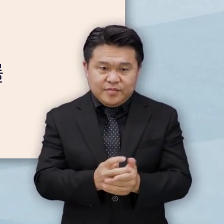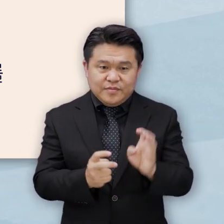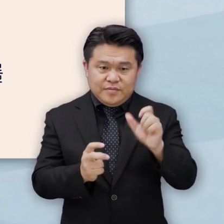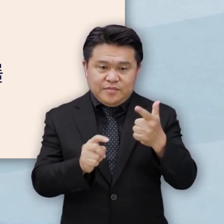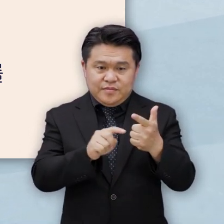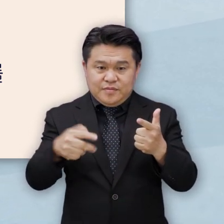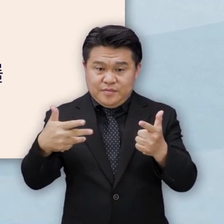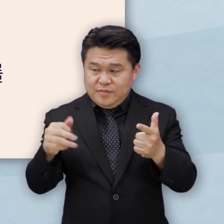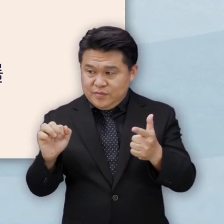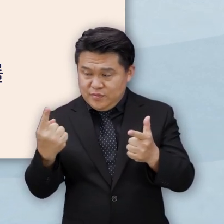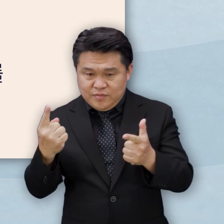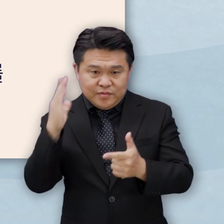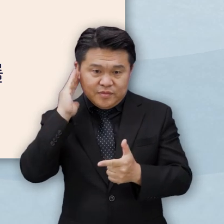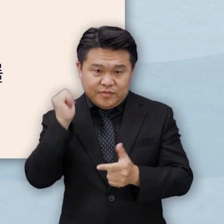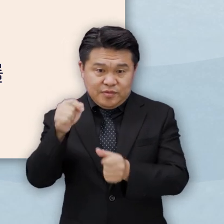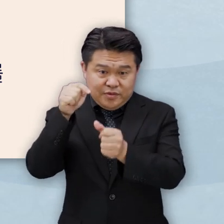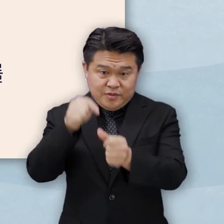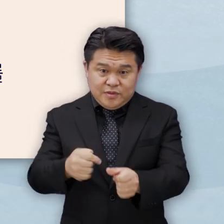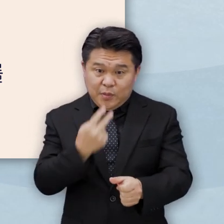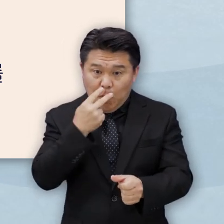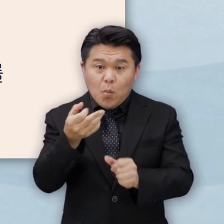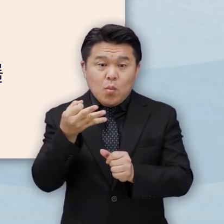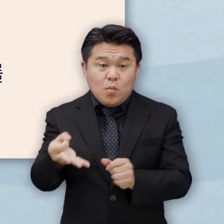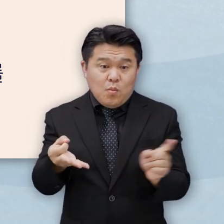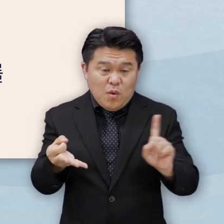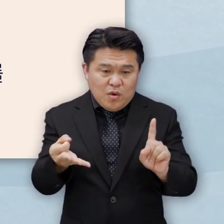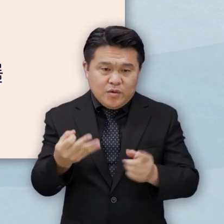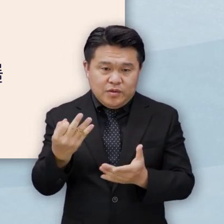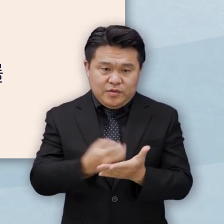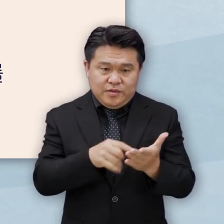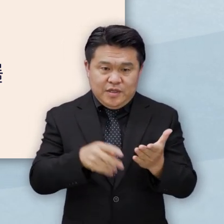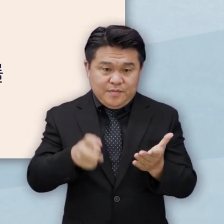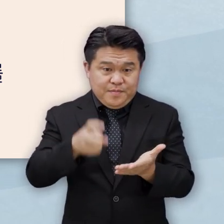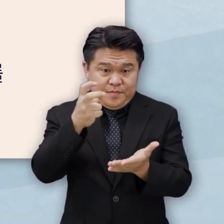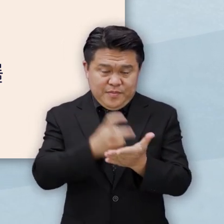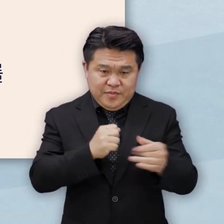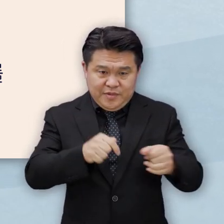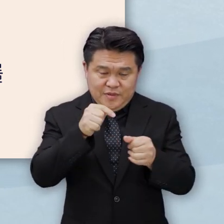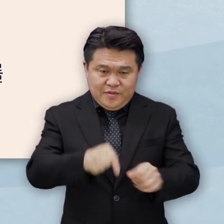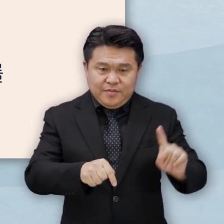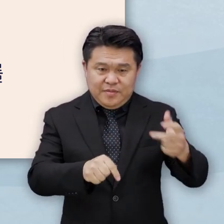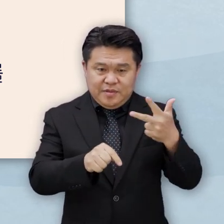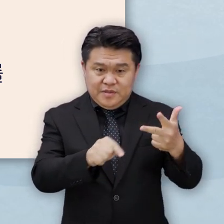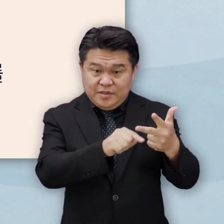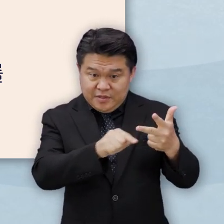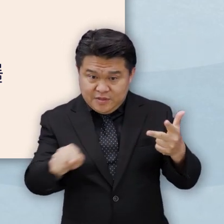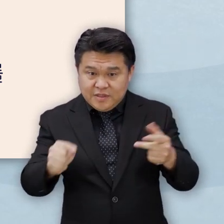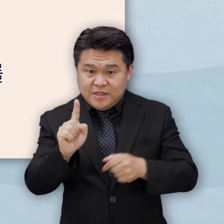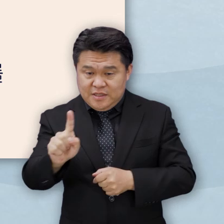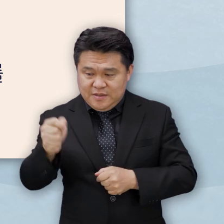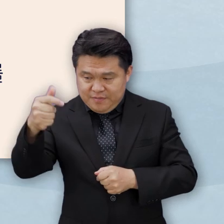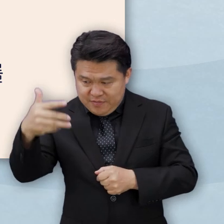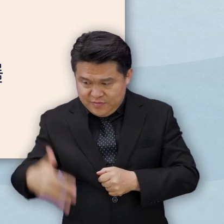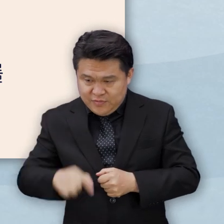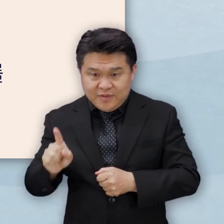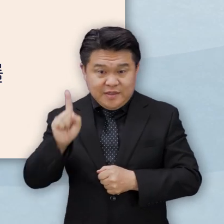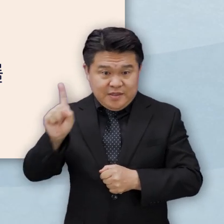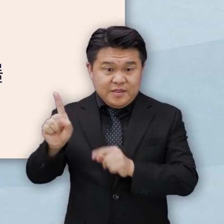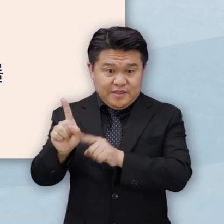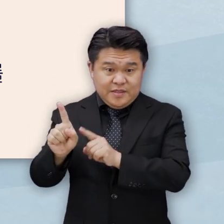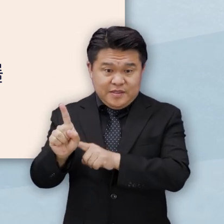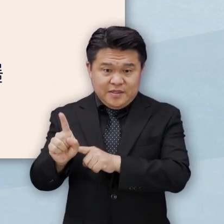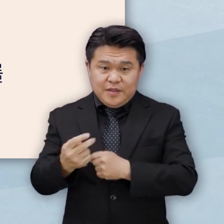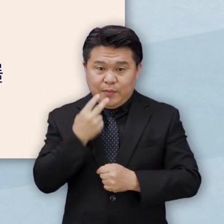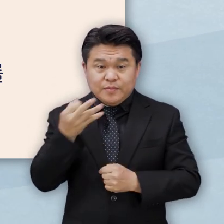대통령령으로 정하는 보험의 보험금이란 소득세법 시행령 제107조 제1항 각 호의 어느 하나에 해당하는 자를 수익자로